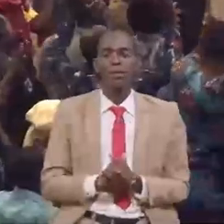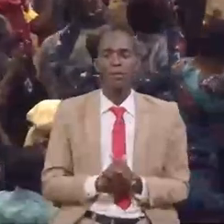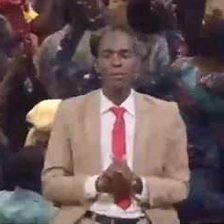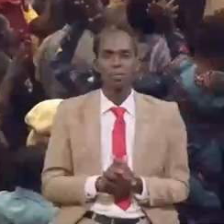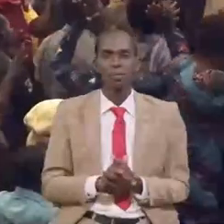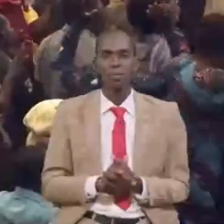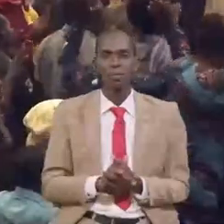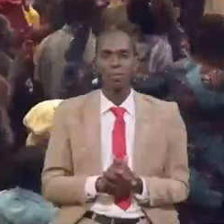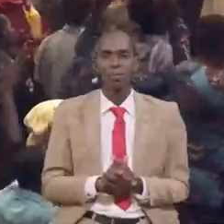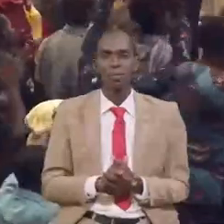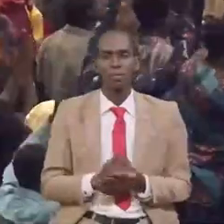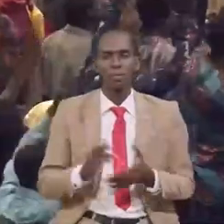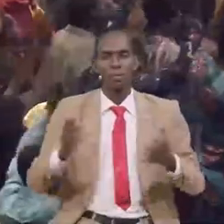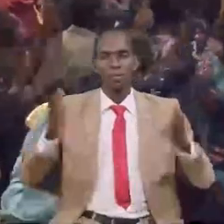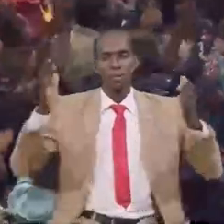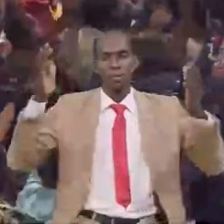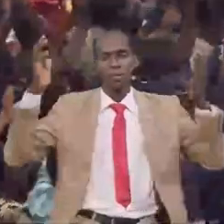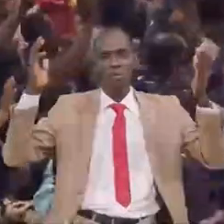levez les mains,